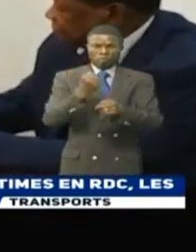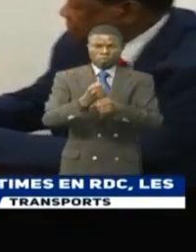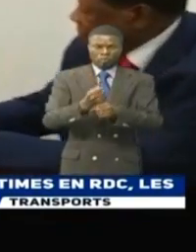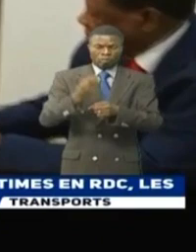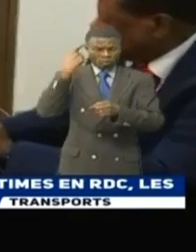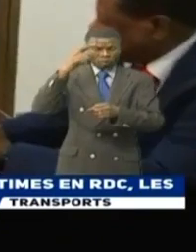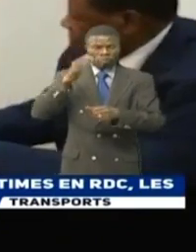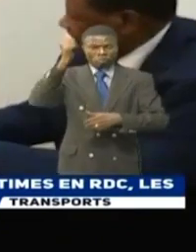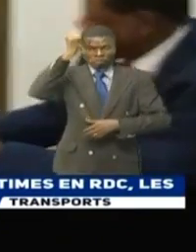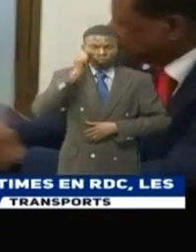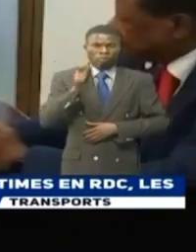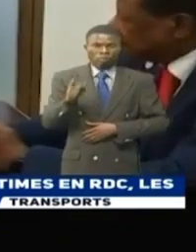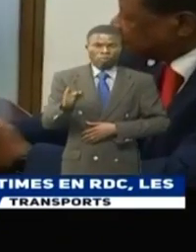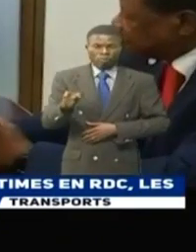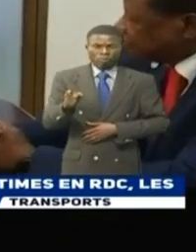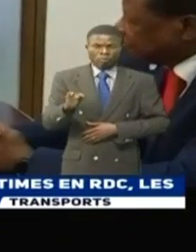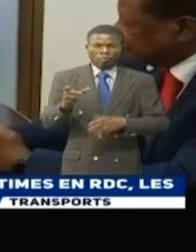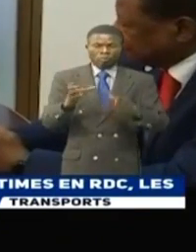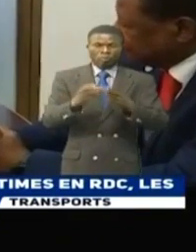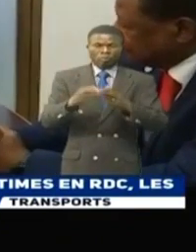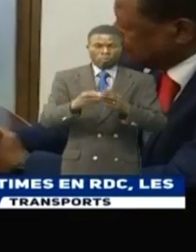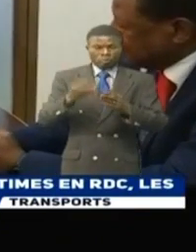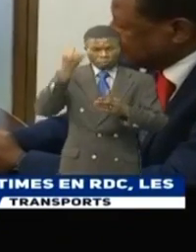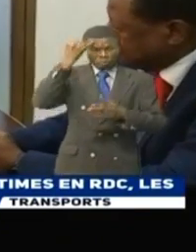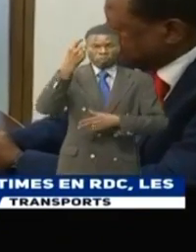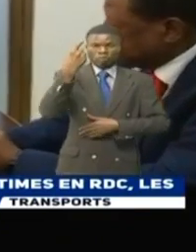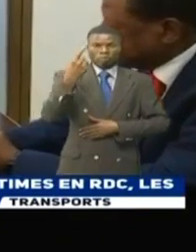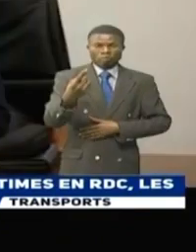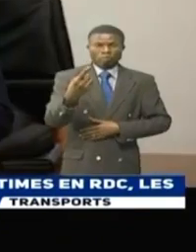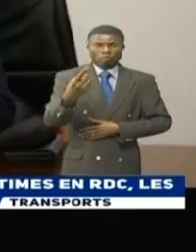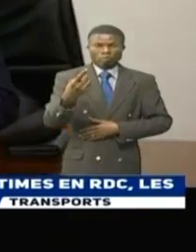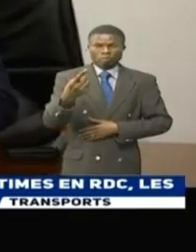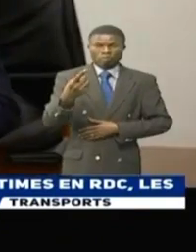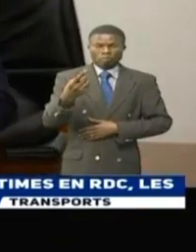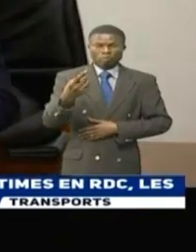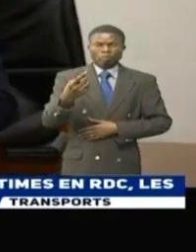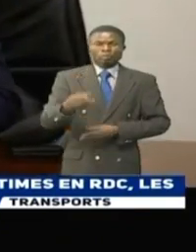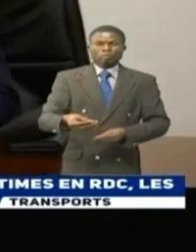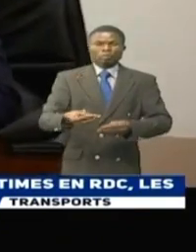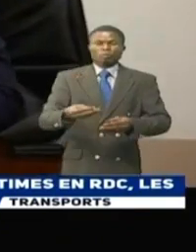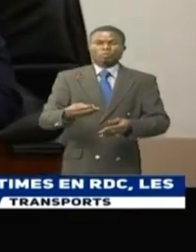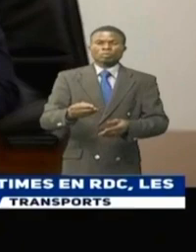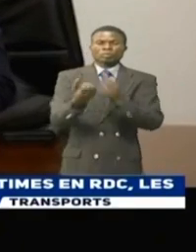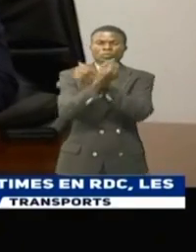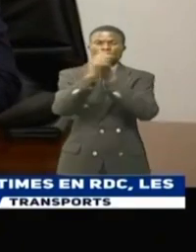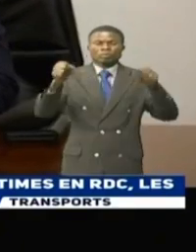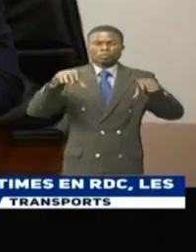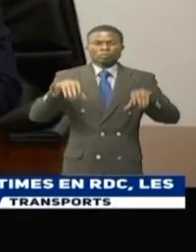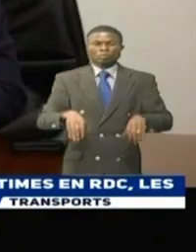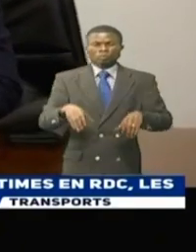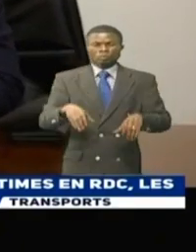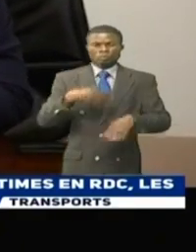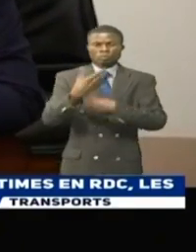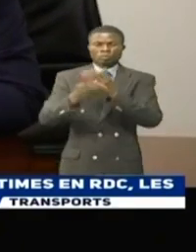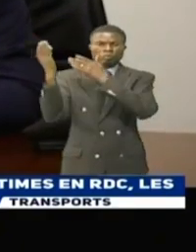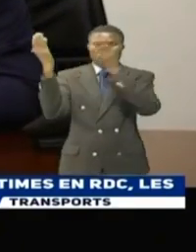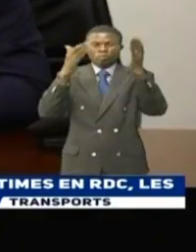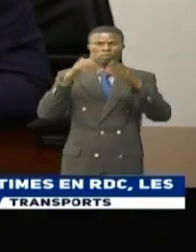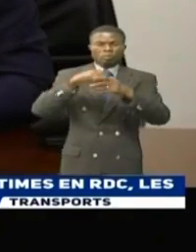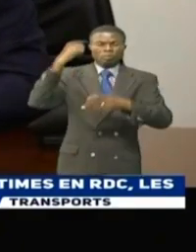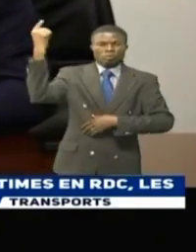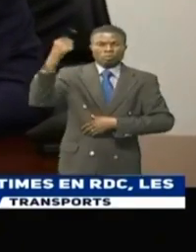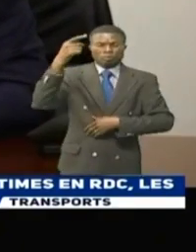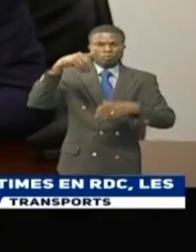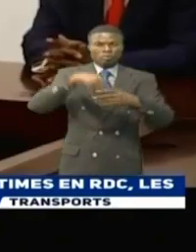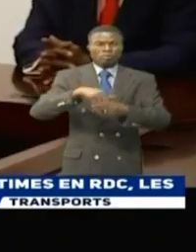transport maritime avec comme dénominateur commun ouvrir la République démocratique du Congo au commerce mondial par